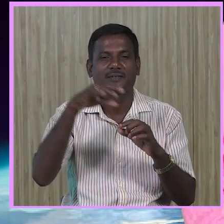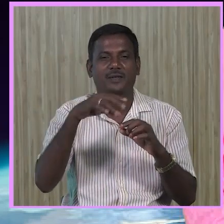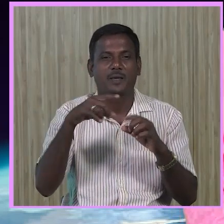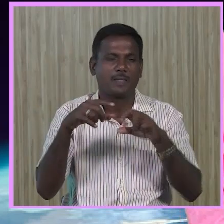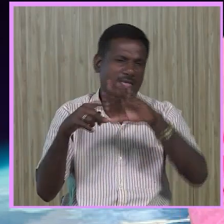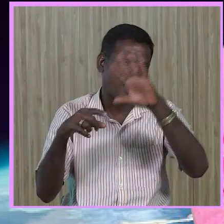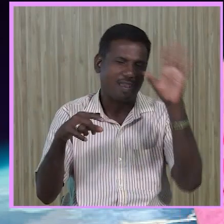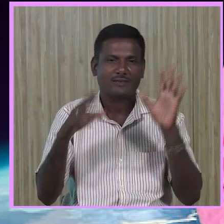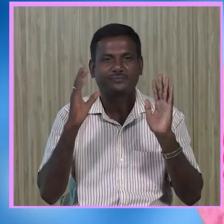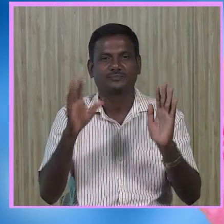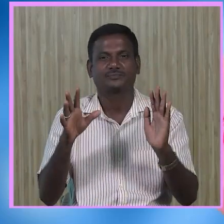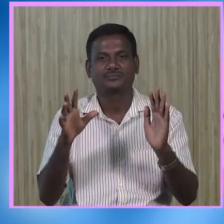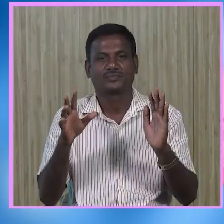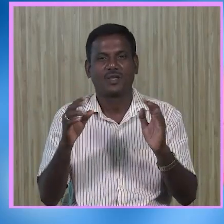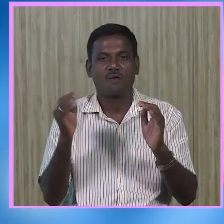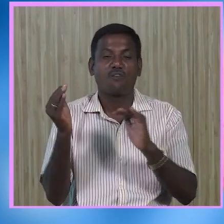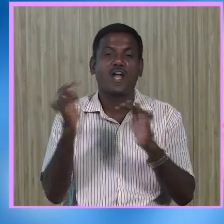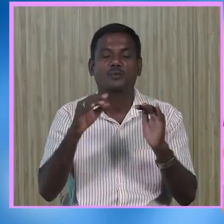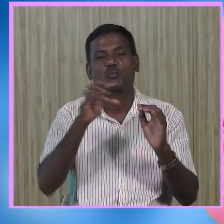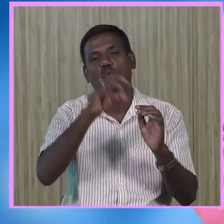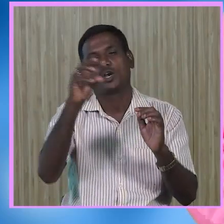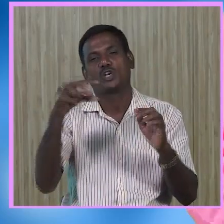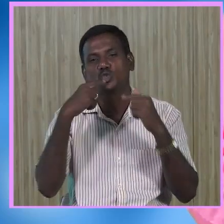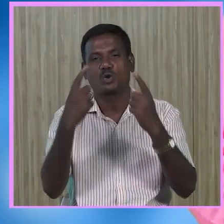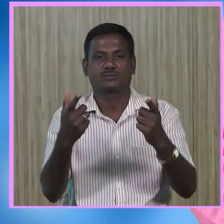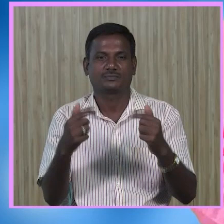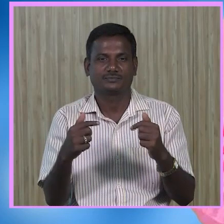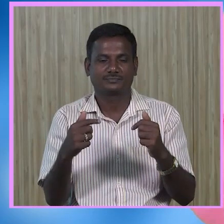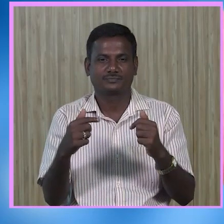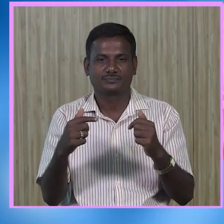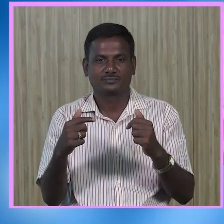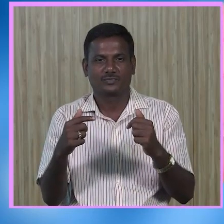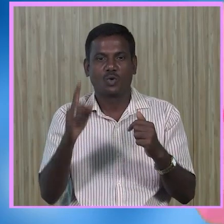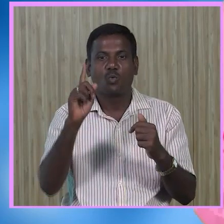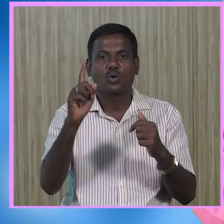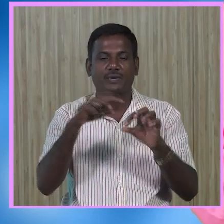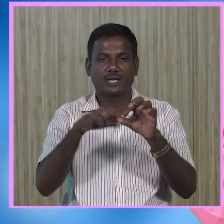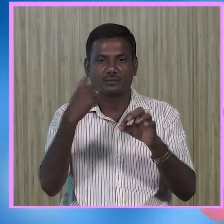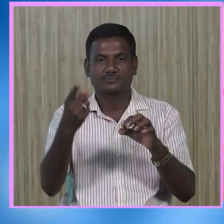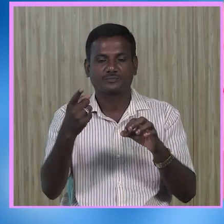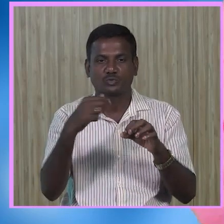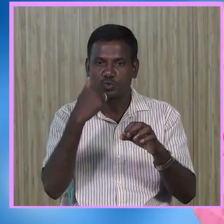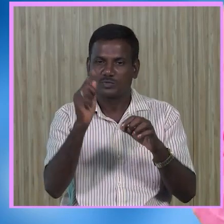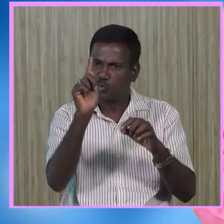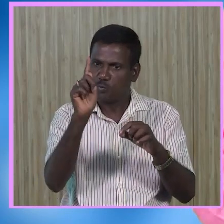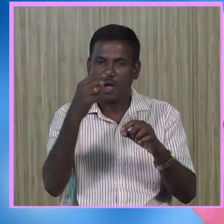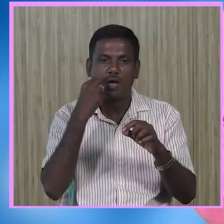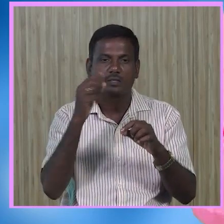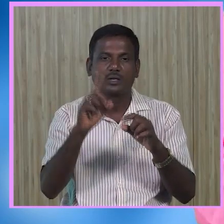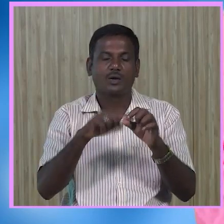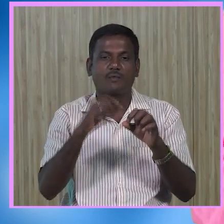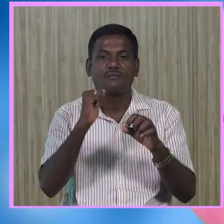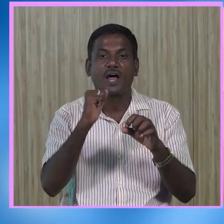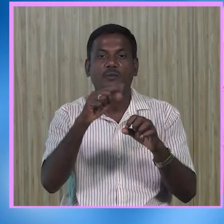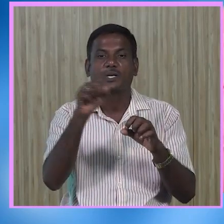பிற பொருட்கள் எல்லாம் வான் பொருட்கள் என்று அழைக்கப்படும். குருவினாக்களில் கூட ஒரு கேள்வி உண்டு, வான்